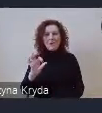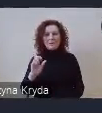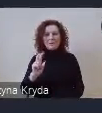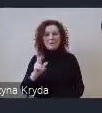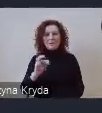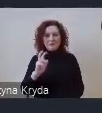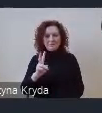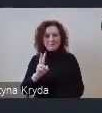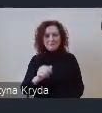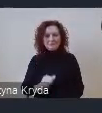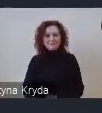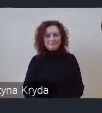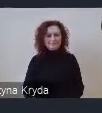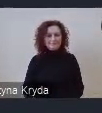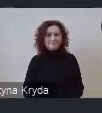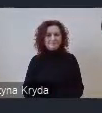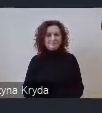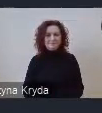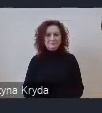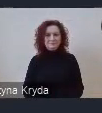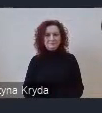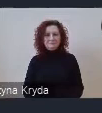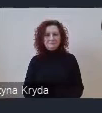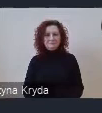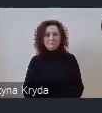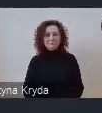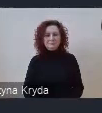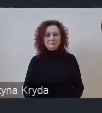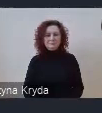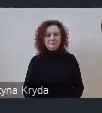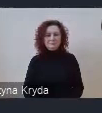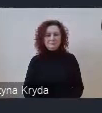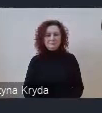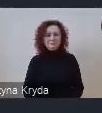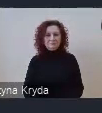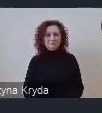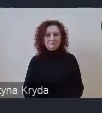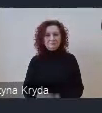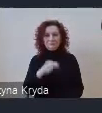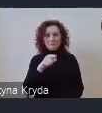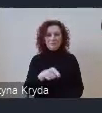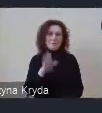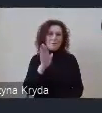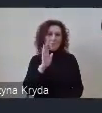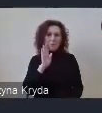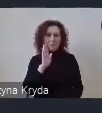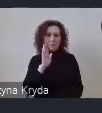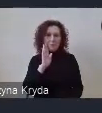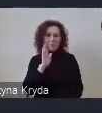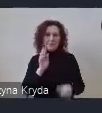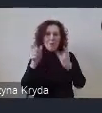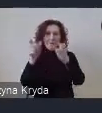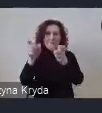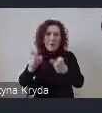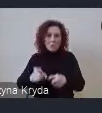jakby nie spełnia nie spełnia wymagań Przepraszam nie w tą stronę Poszedłem po jednej stronie nie spełnia wymagań to jest poręcz która